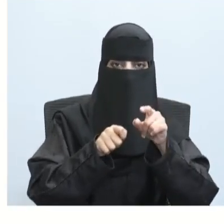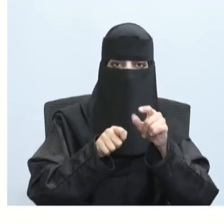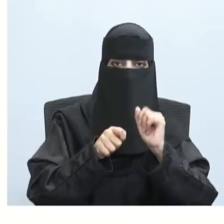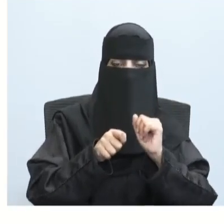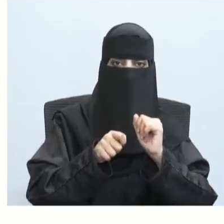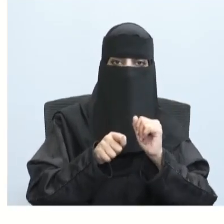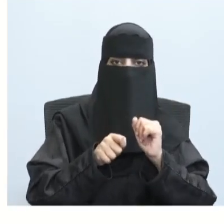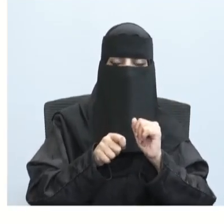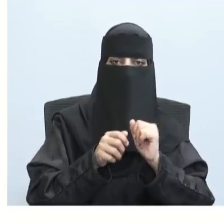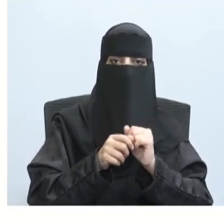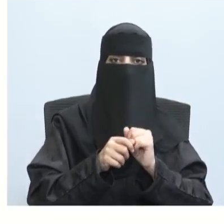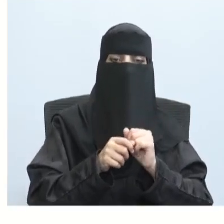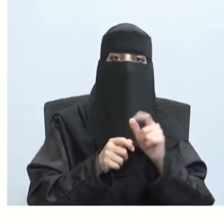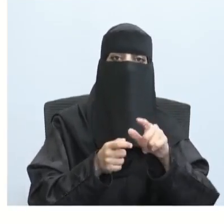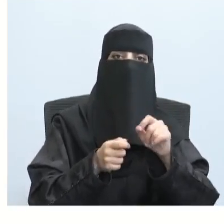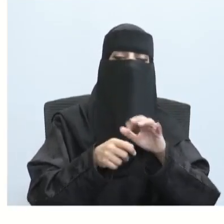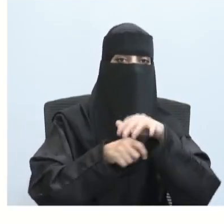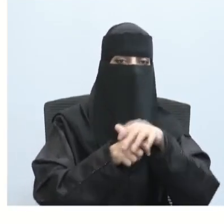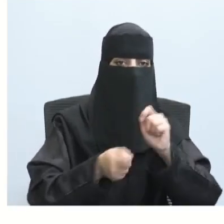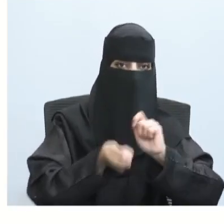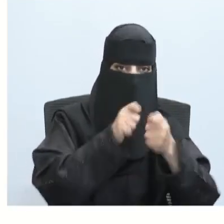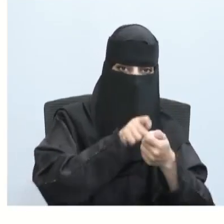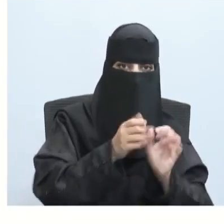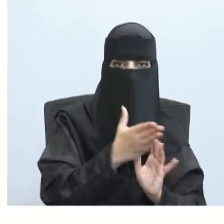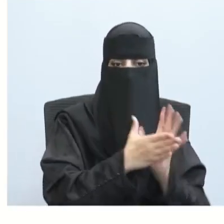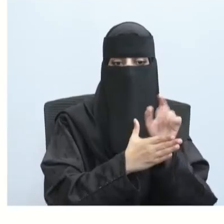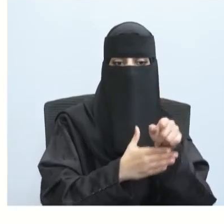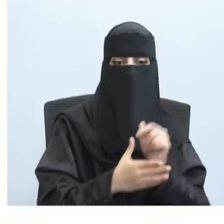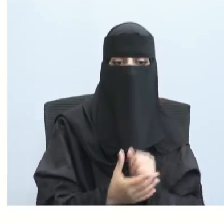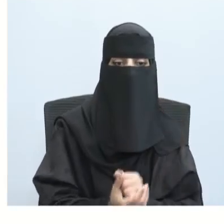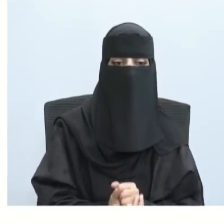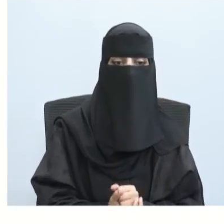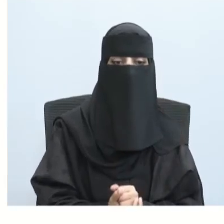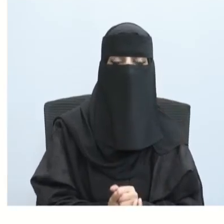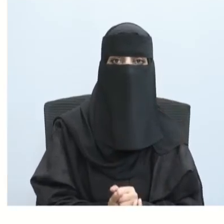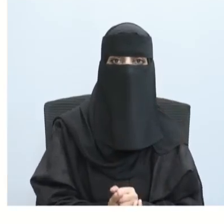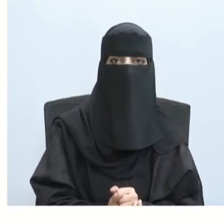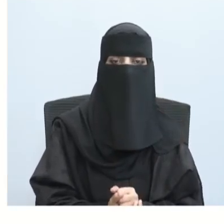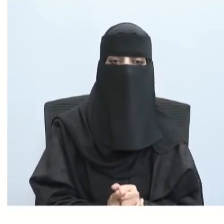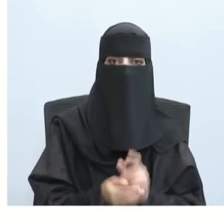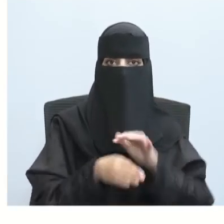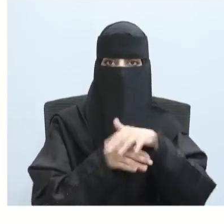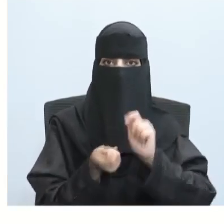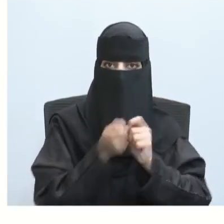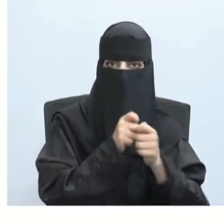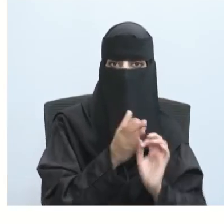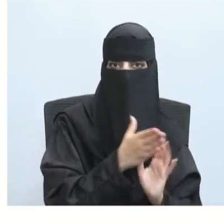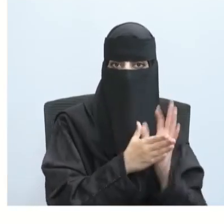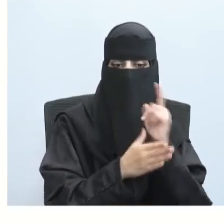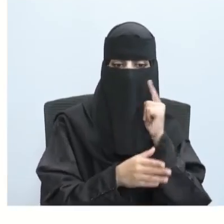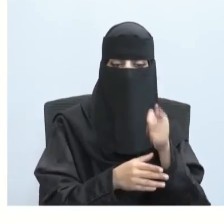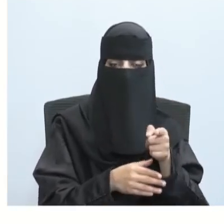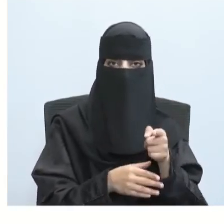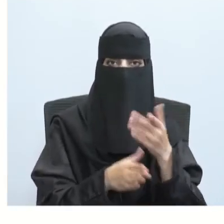الى الغاز في هذه المرحله نشاهد تحول هذا الجزء من السائل الى غاز كما